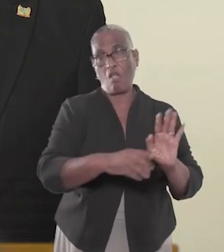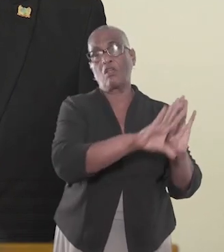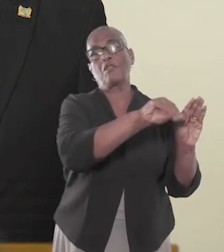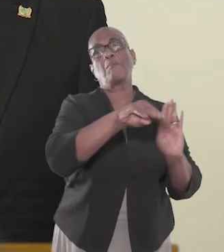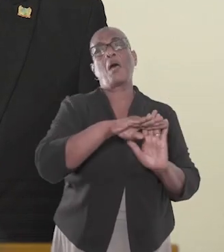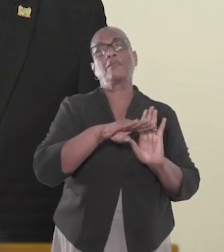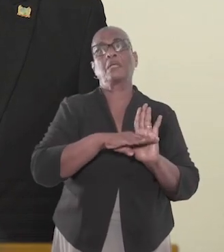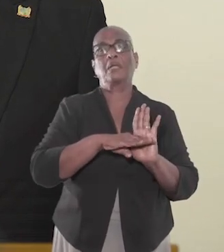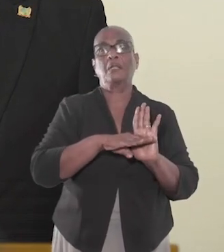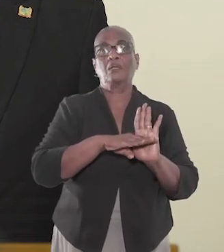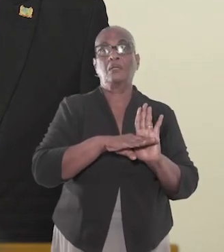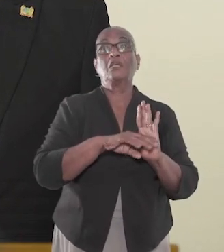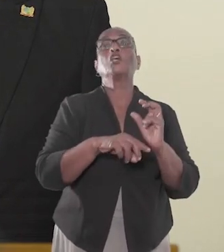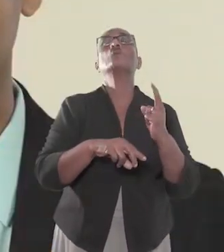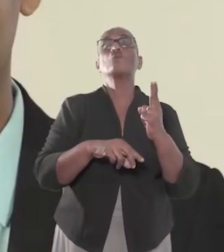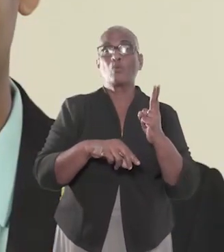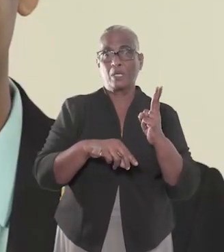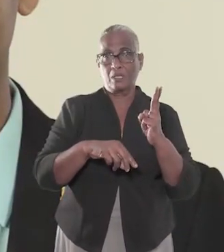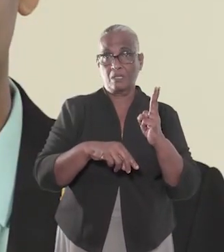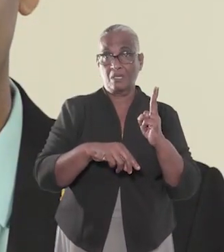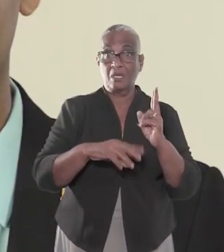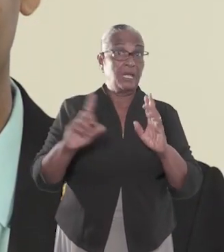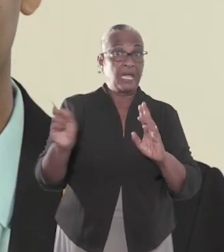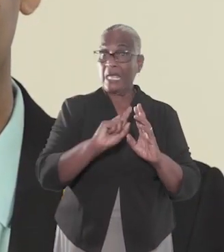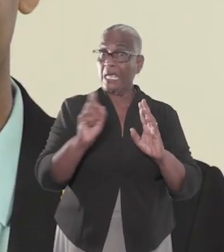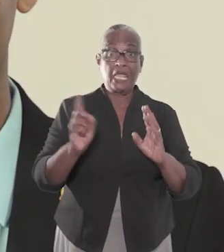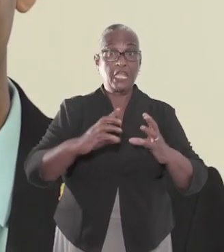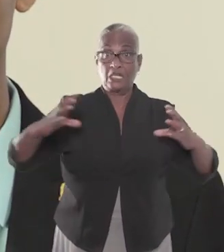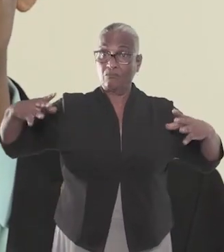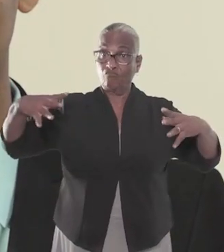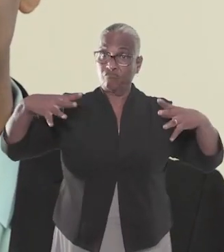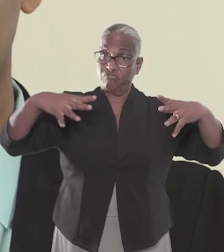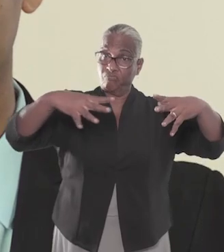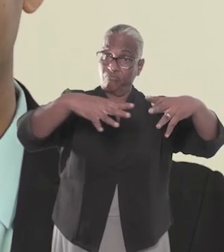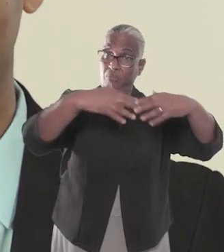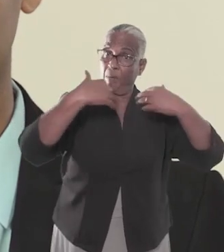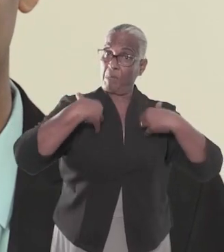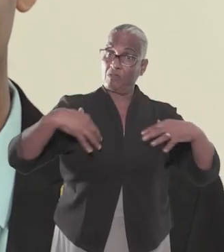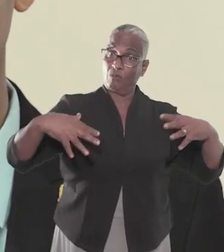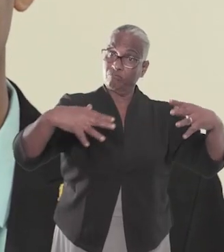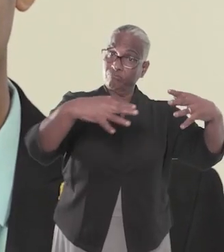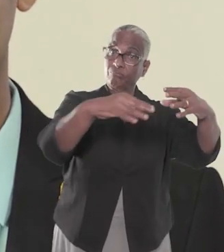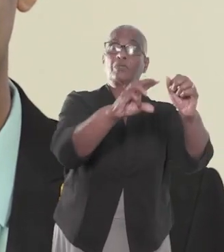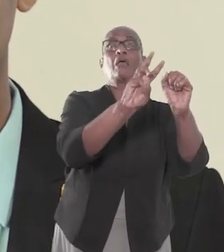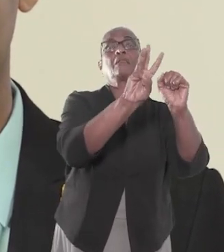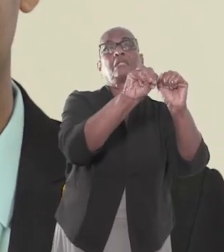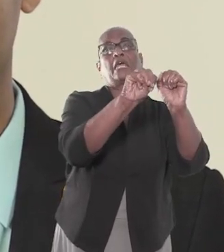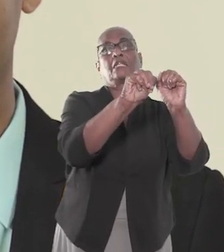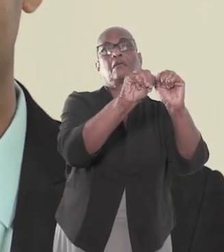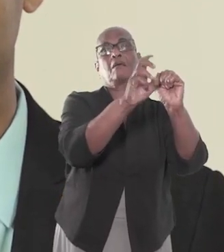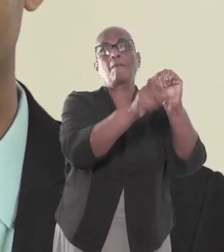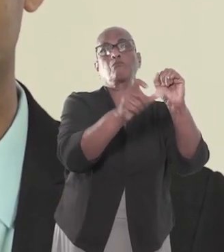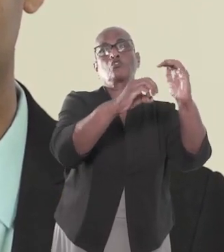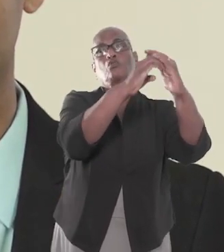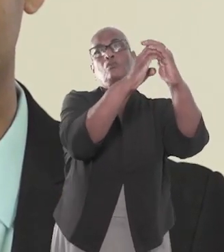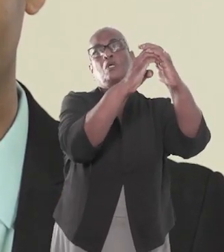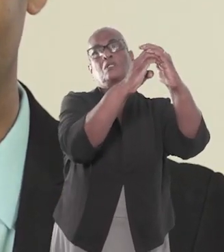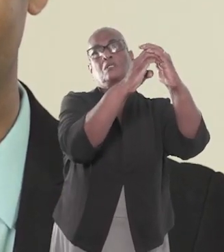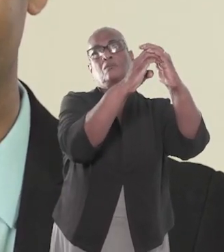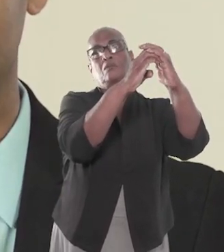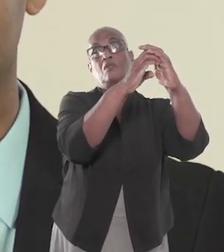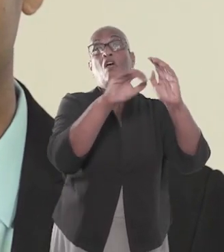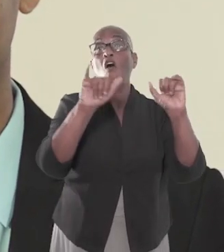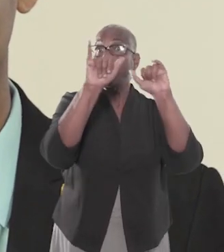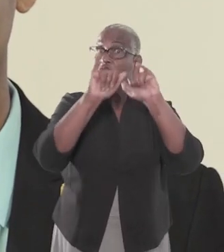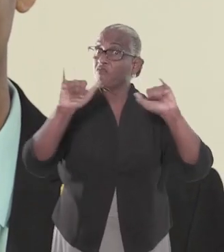gelden de volgende maatregelen. Maatregel 2. Geen samenscholing van groepen groter dan 30 personen.